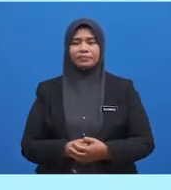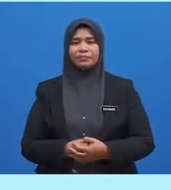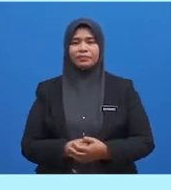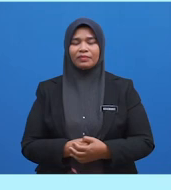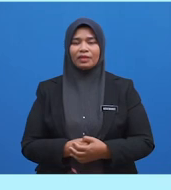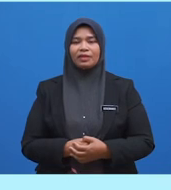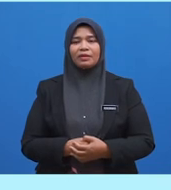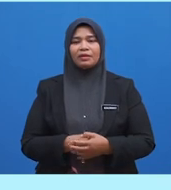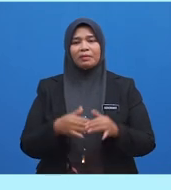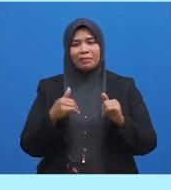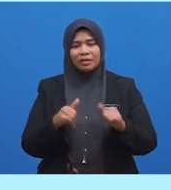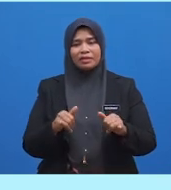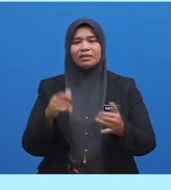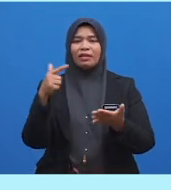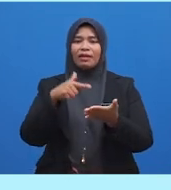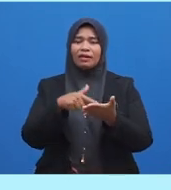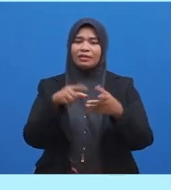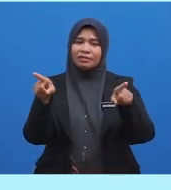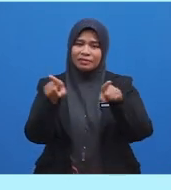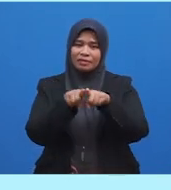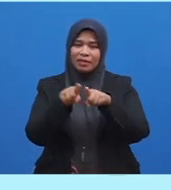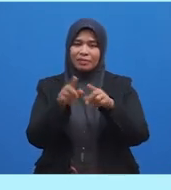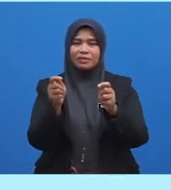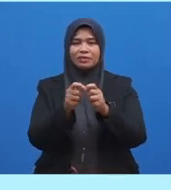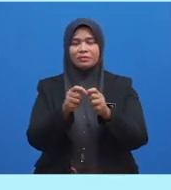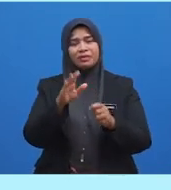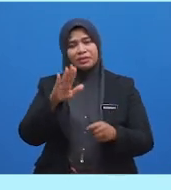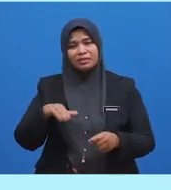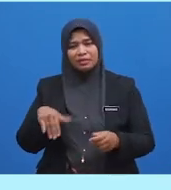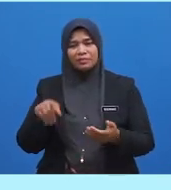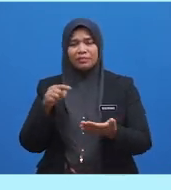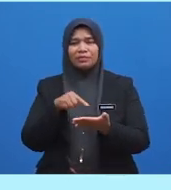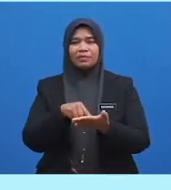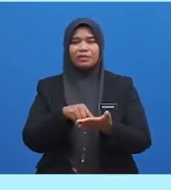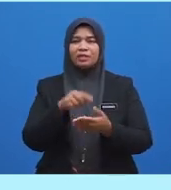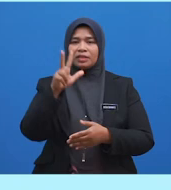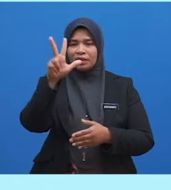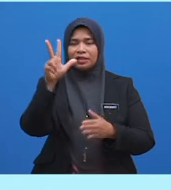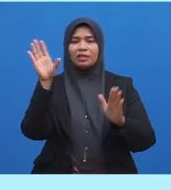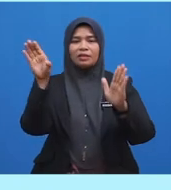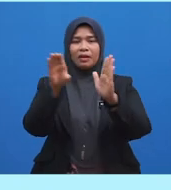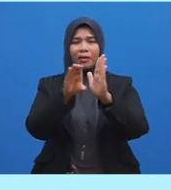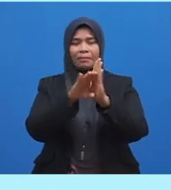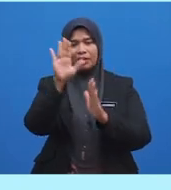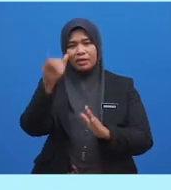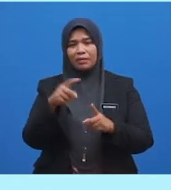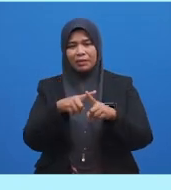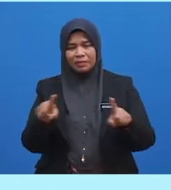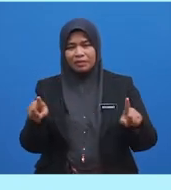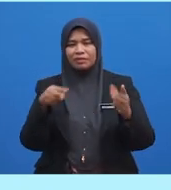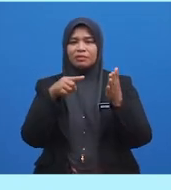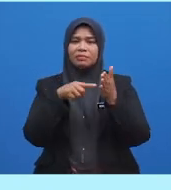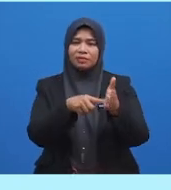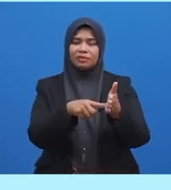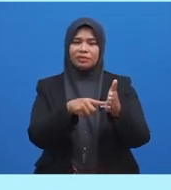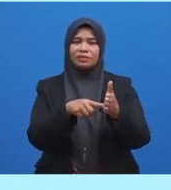masih lagi sama seperti sebelum ini tiga gambar yang berbeda menunjukkan